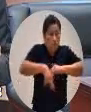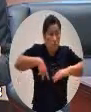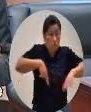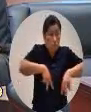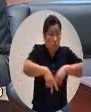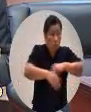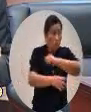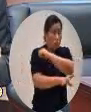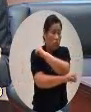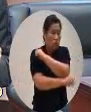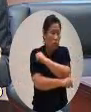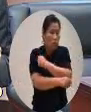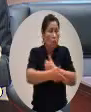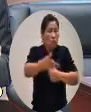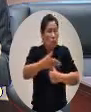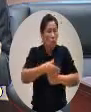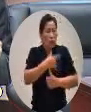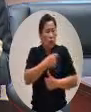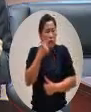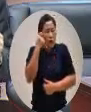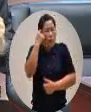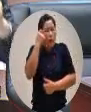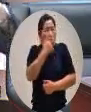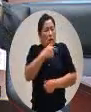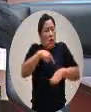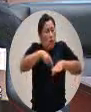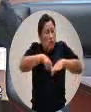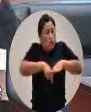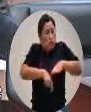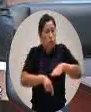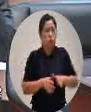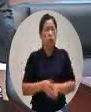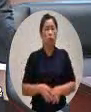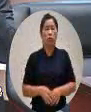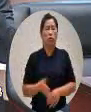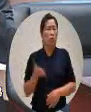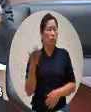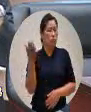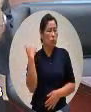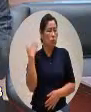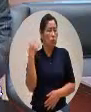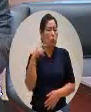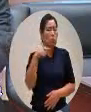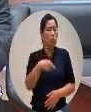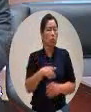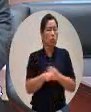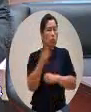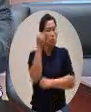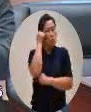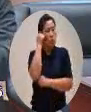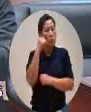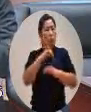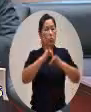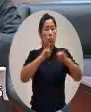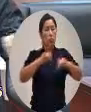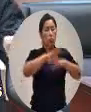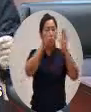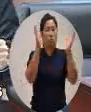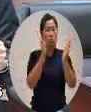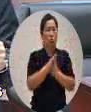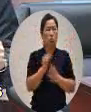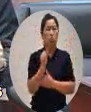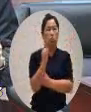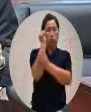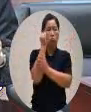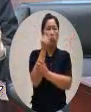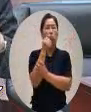對我覺得感觸很深其實過去這裡的居民都是挺市長的都是挺